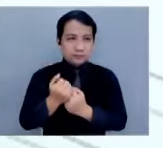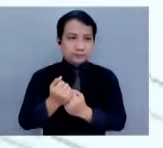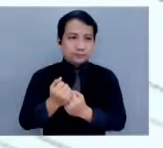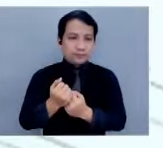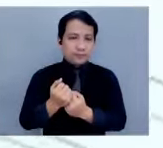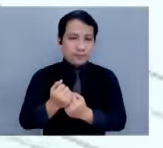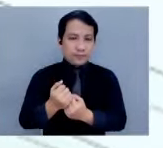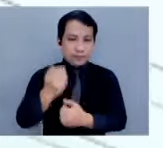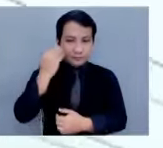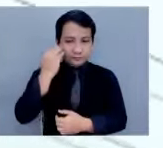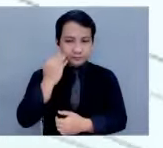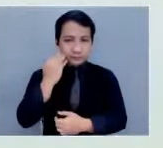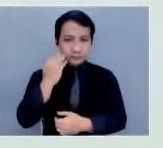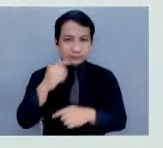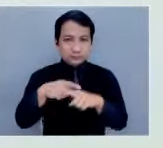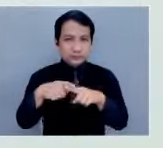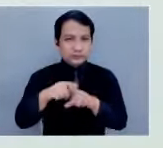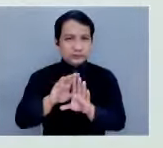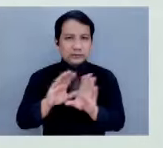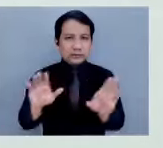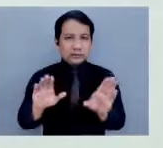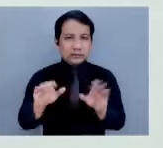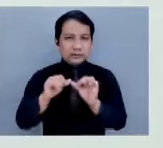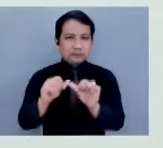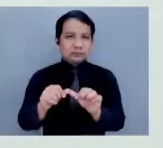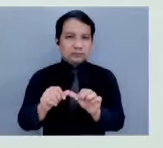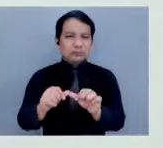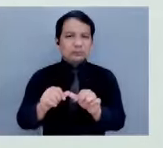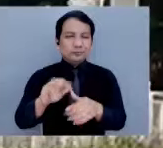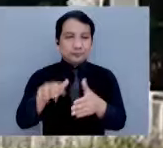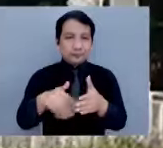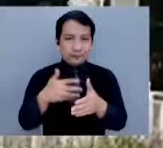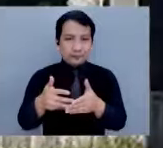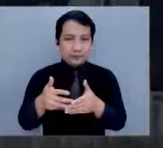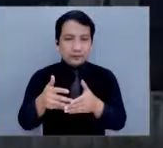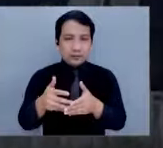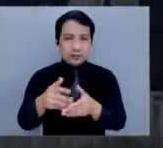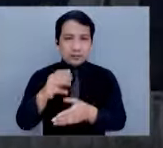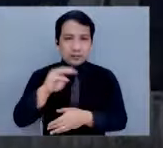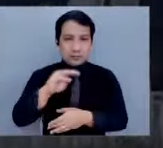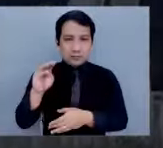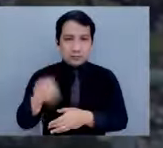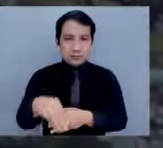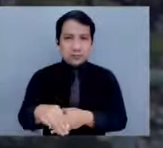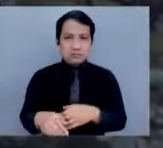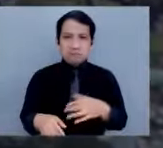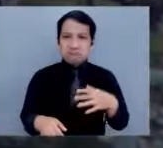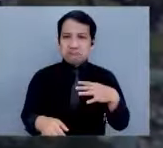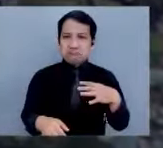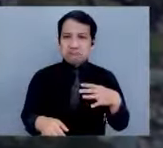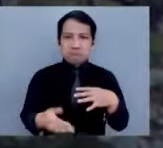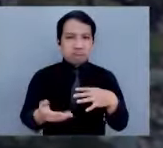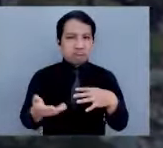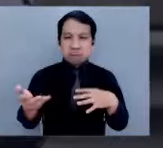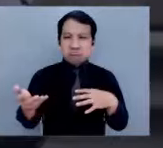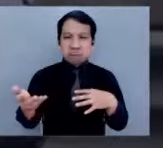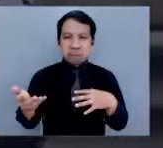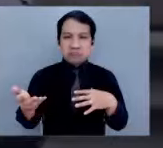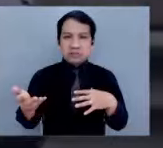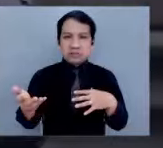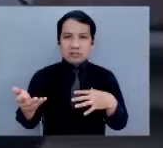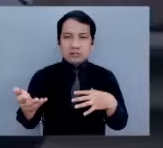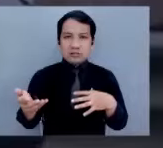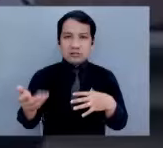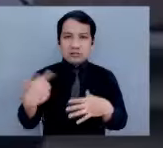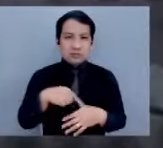reserba Hindi naman nagpatupad ng rotational brownout ang Meralco so far ah nakakata